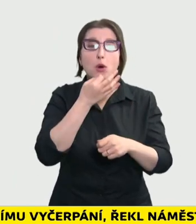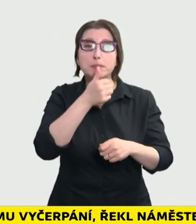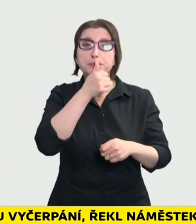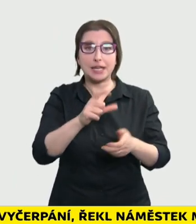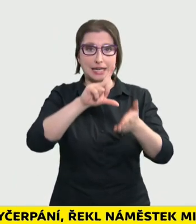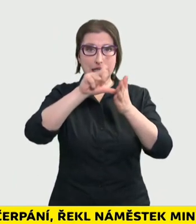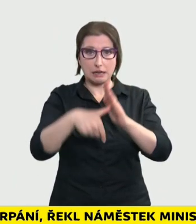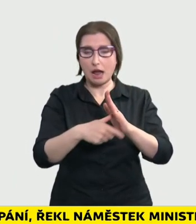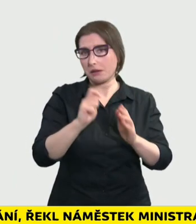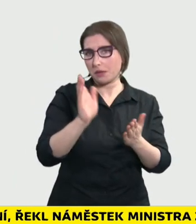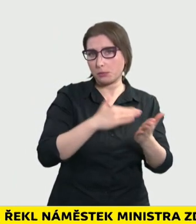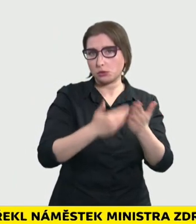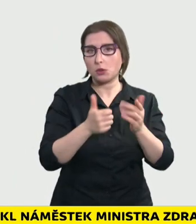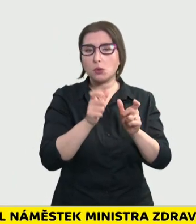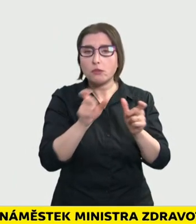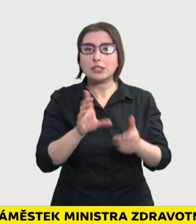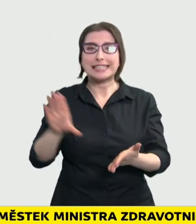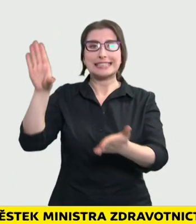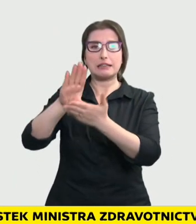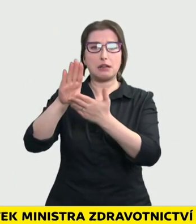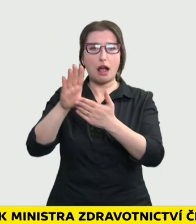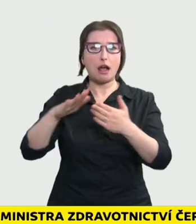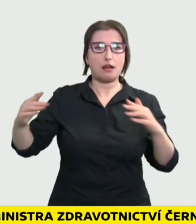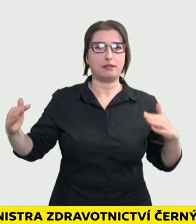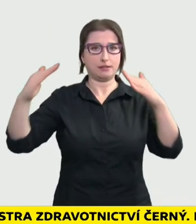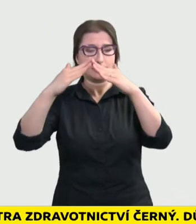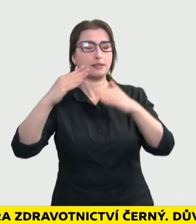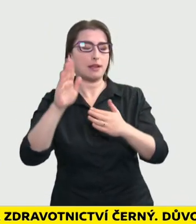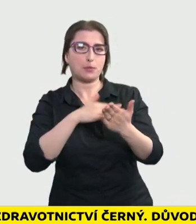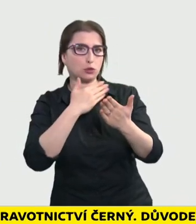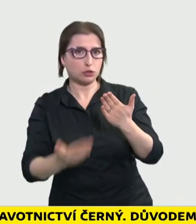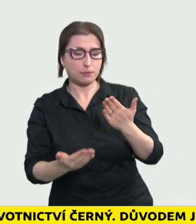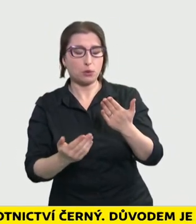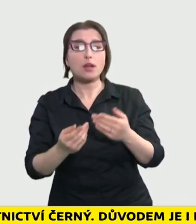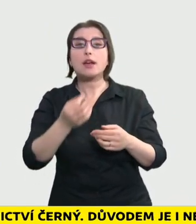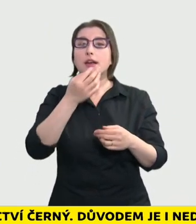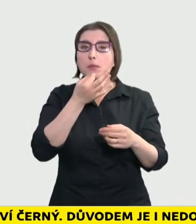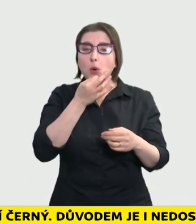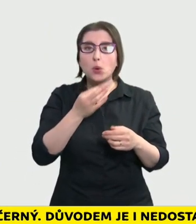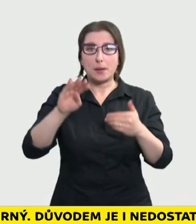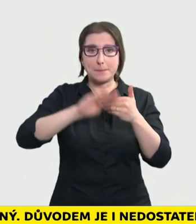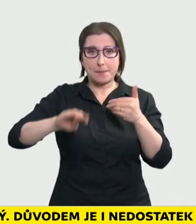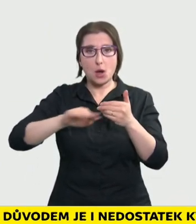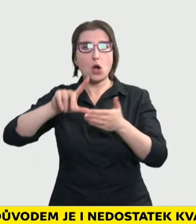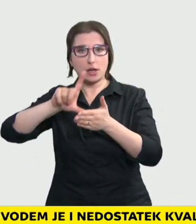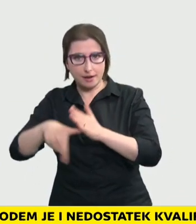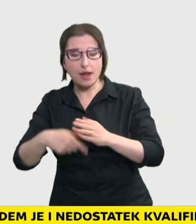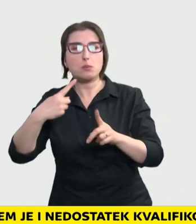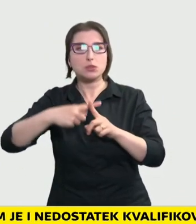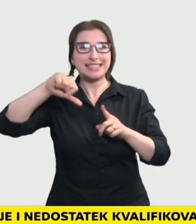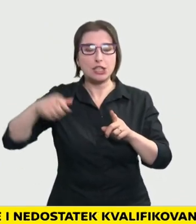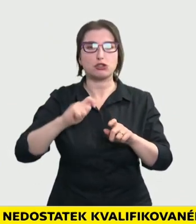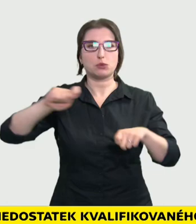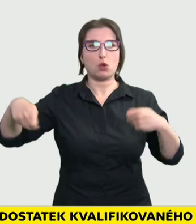potřeba řešit přes centrální dispečing. Pokud je to mezikrajská událost, tak do spolupráce nastupují